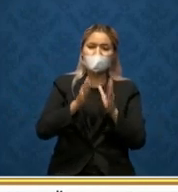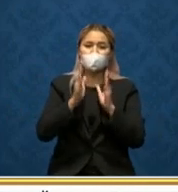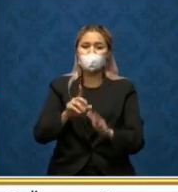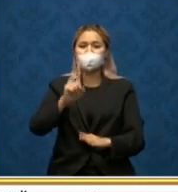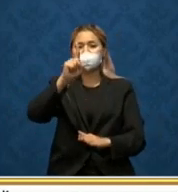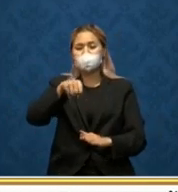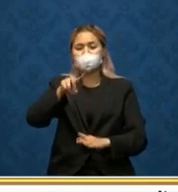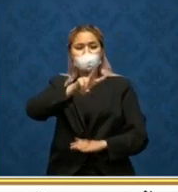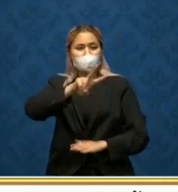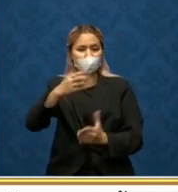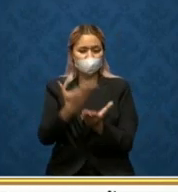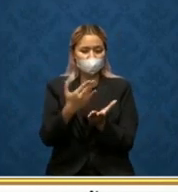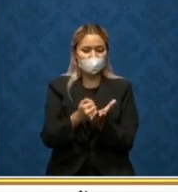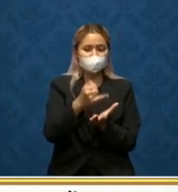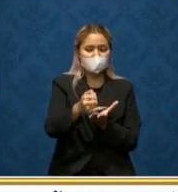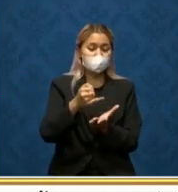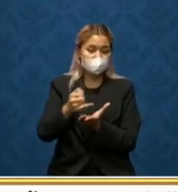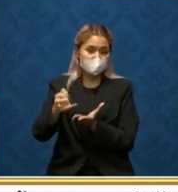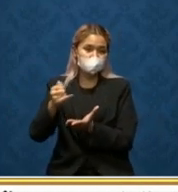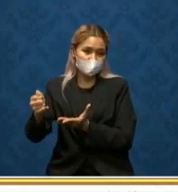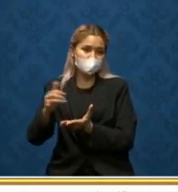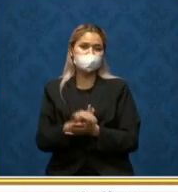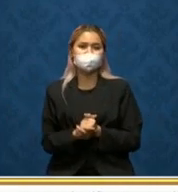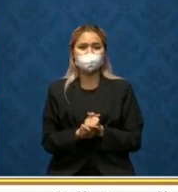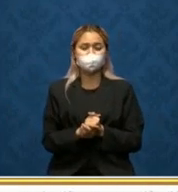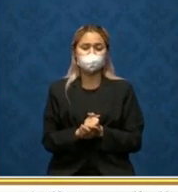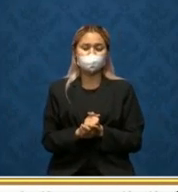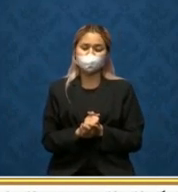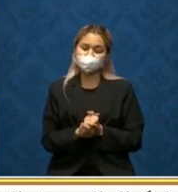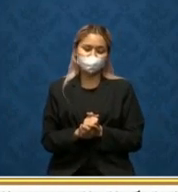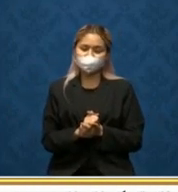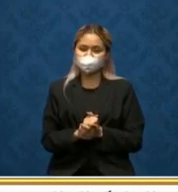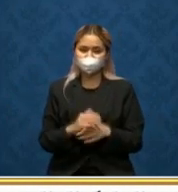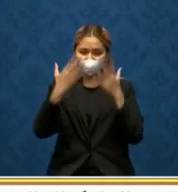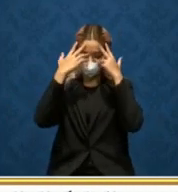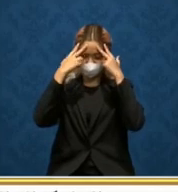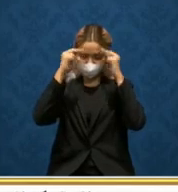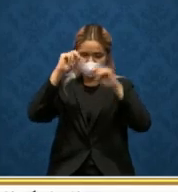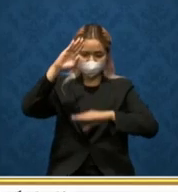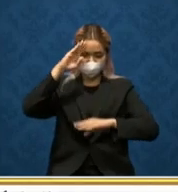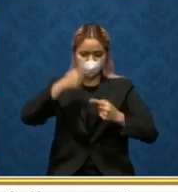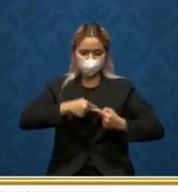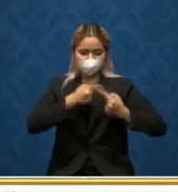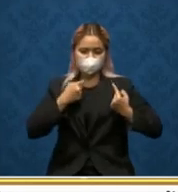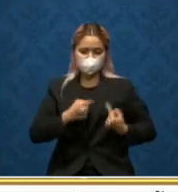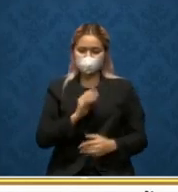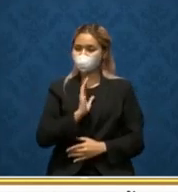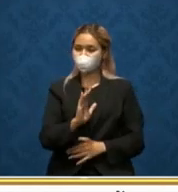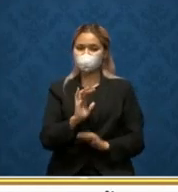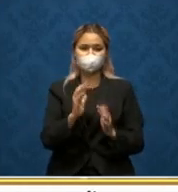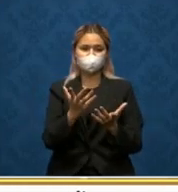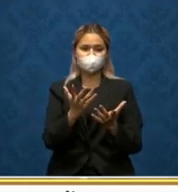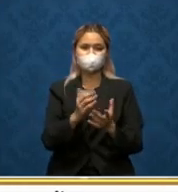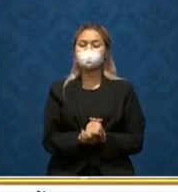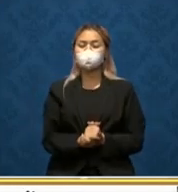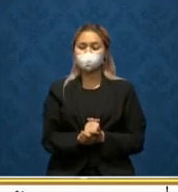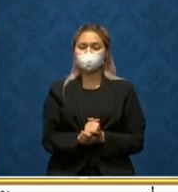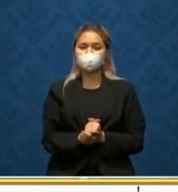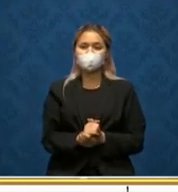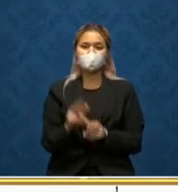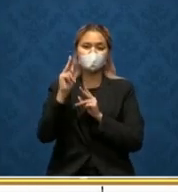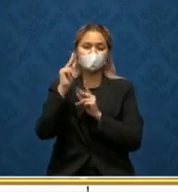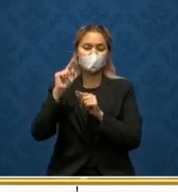ได้ไงพลเอกประยุทธ์ไม่มีความจริงใจครับท่านประธานทั้งๆที่ก็เพูดถึงปัญหากันทั่วบ้านทั่วเมืองกระทั่งทนิวยัง